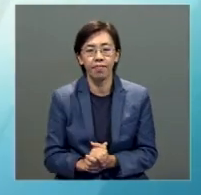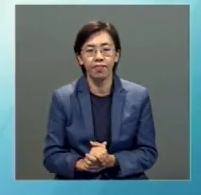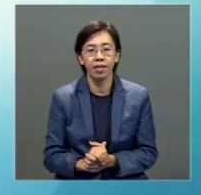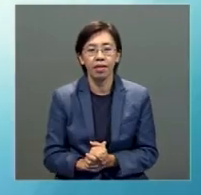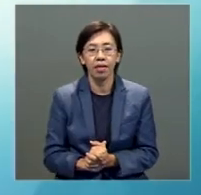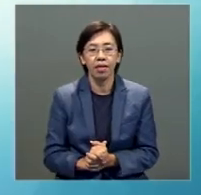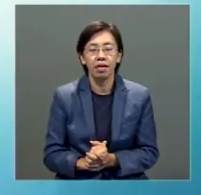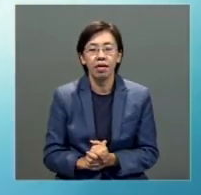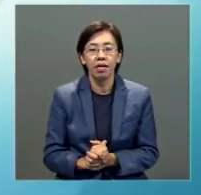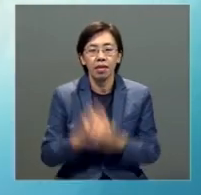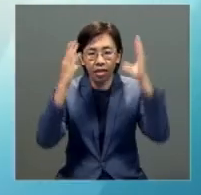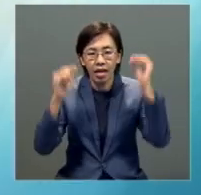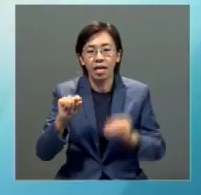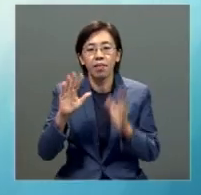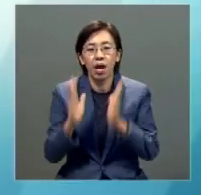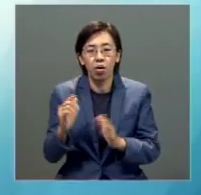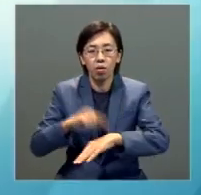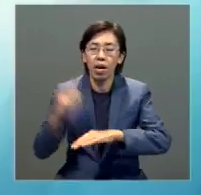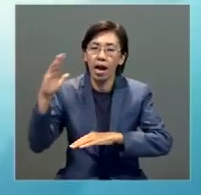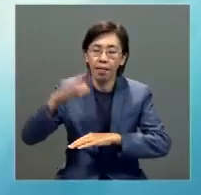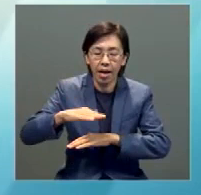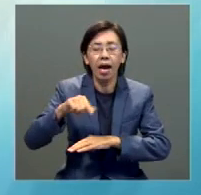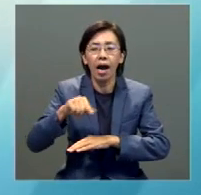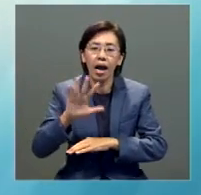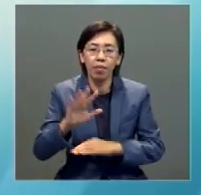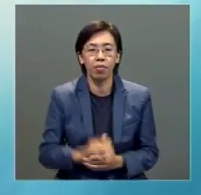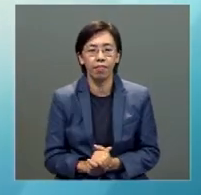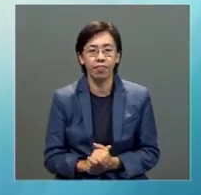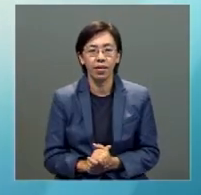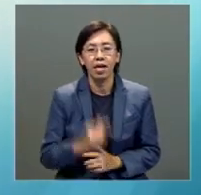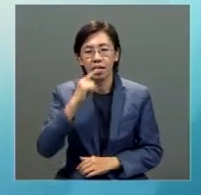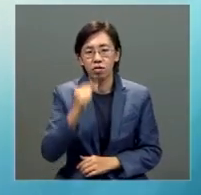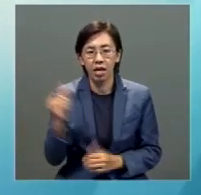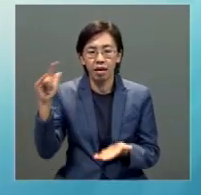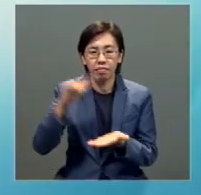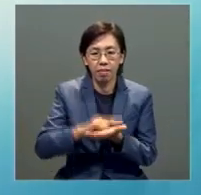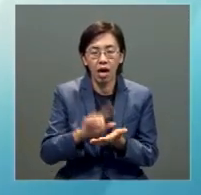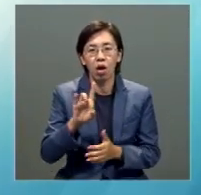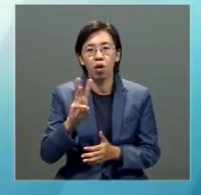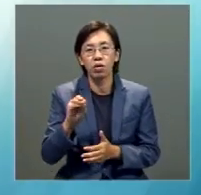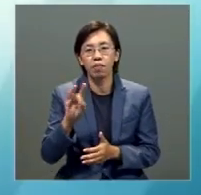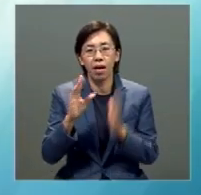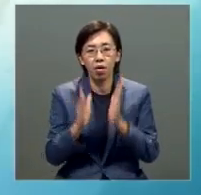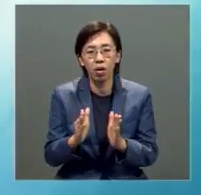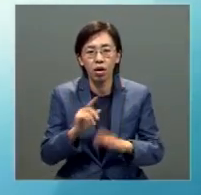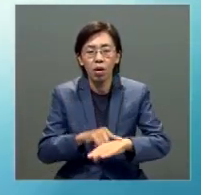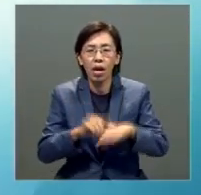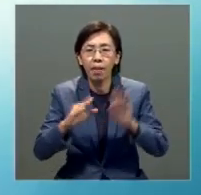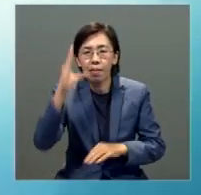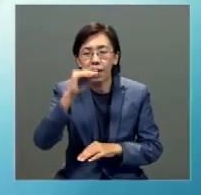25คนเวลาประมาณ 5โมงเย็นนะครับแล้วก็นิวซีแลนด์มีประมาณเอ่อ168คนเวลาประมาณ 2